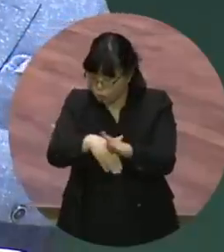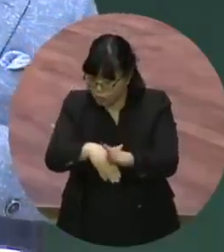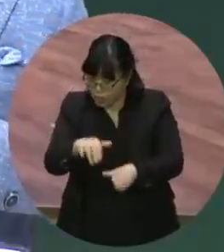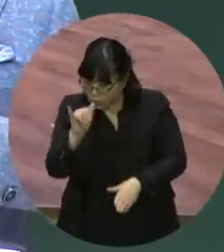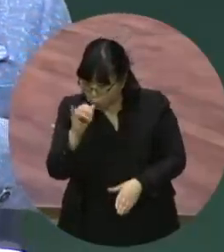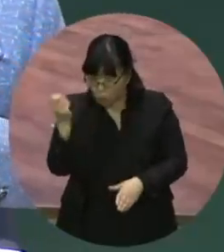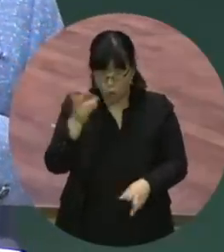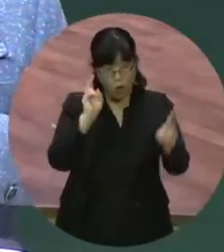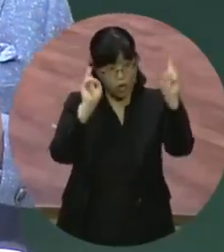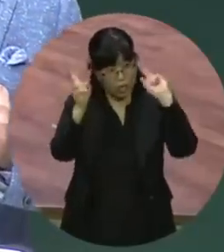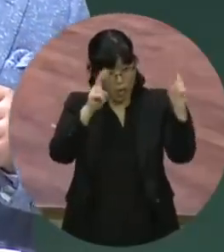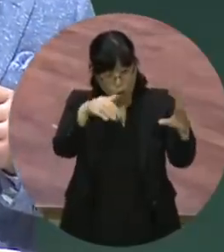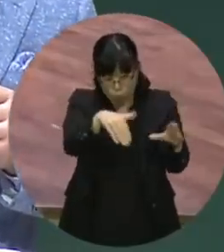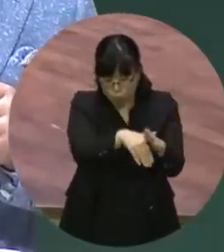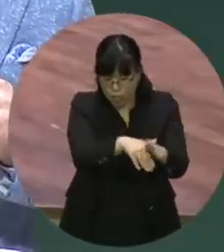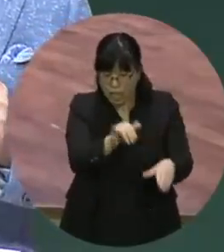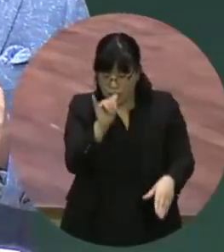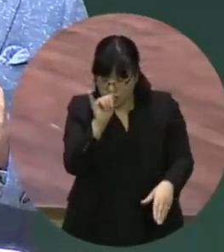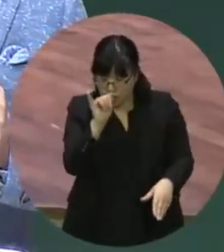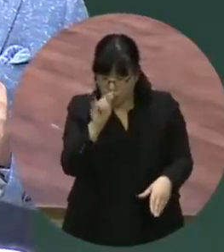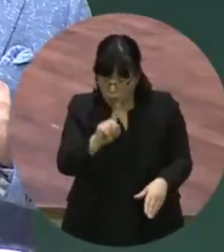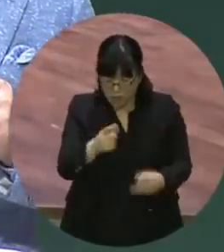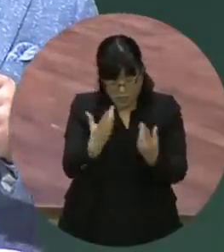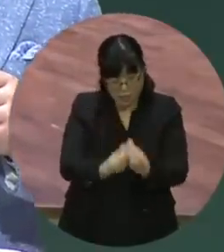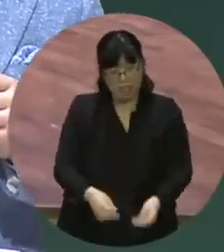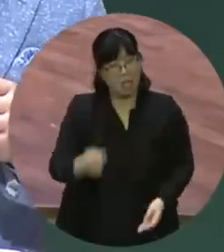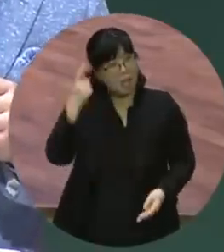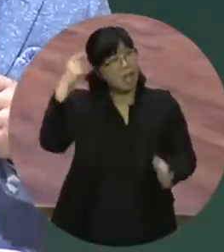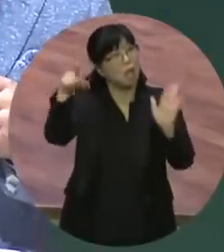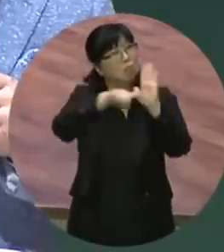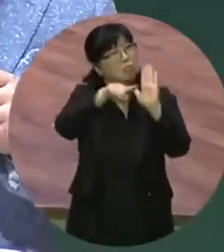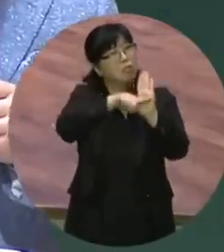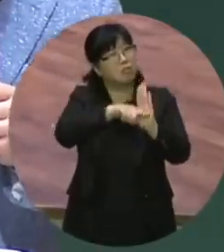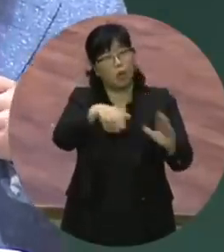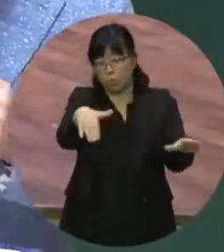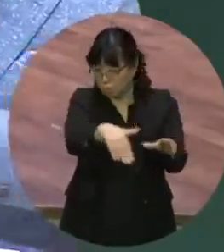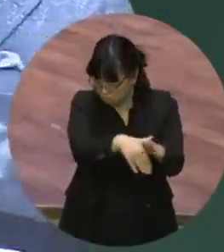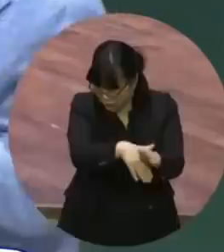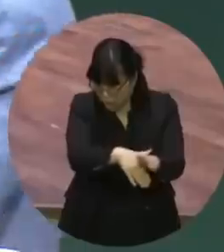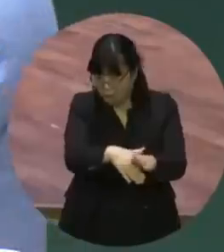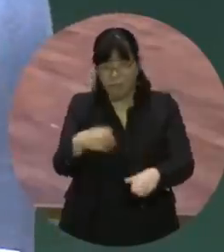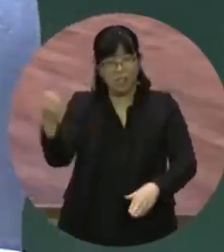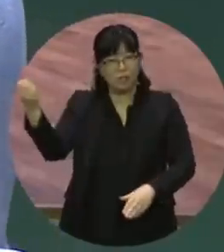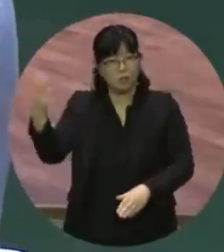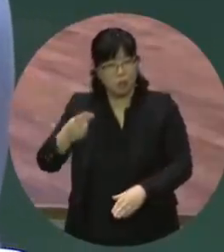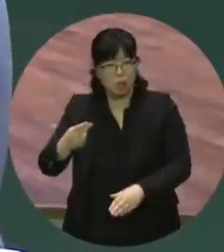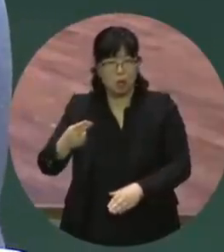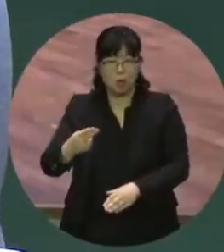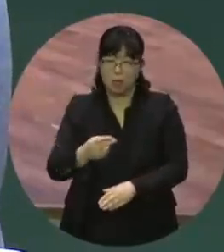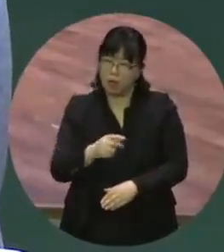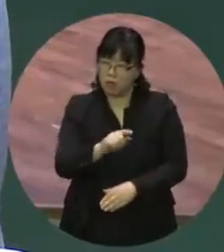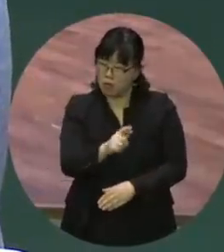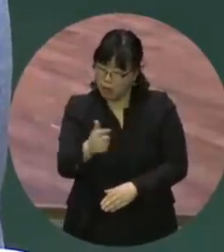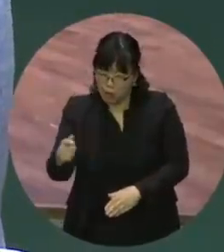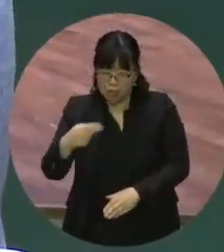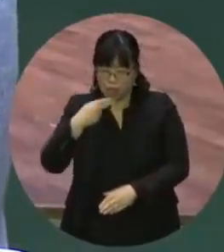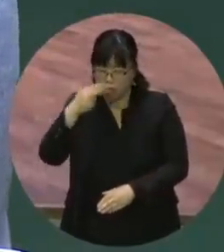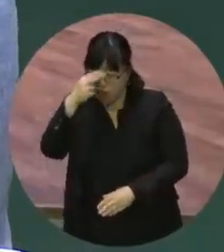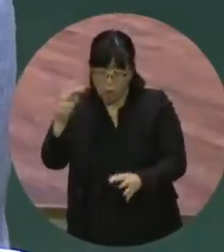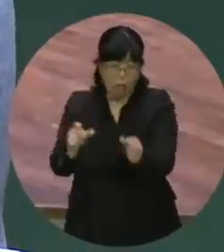맨날 불평하고 맨날 부정적인 말하고 맨날 하던 그 문화를 여러분 개혁시키라니까. 세 번째 남길